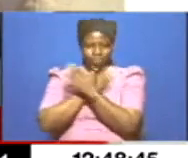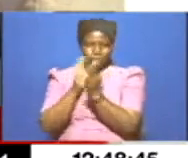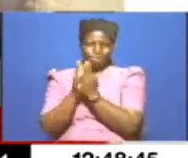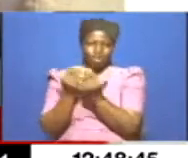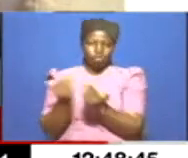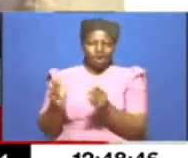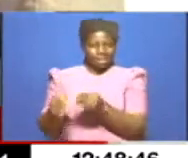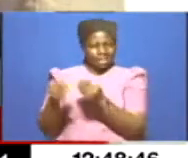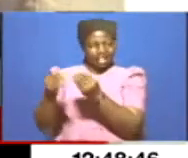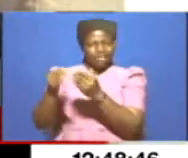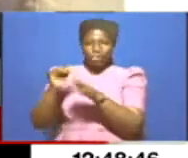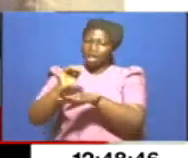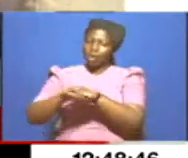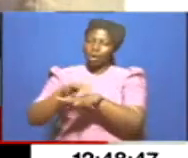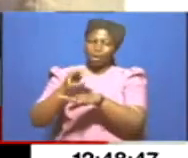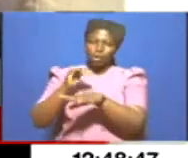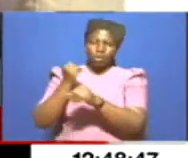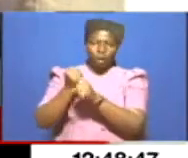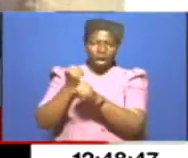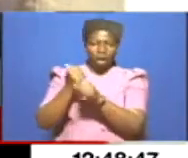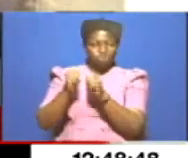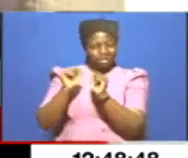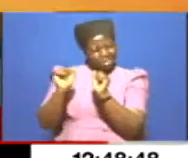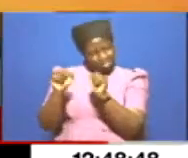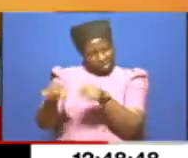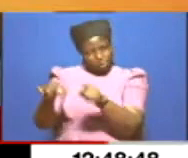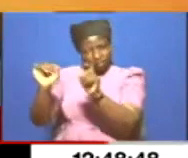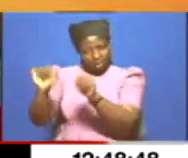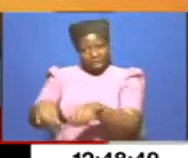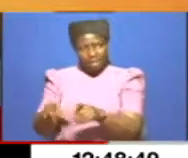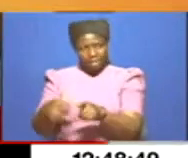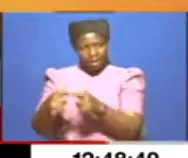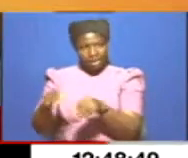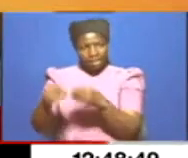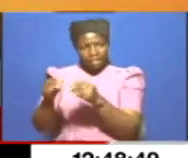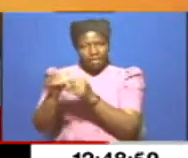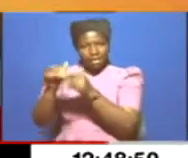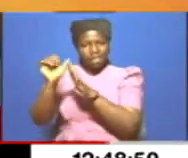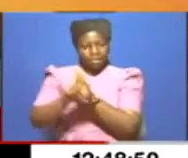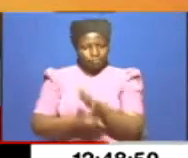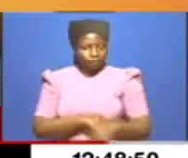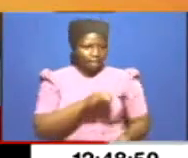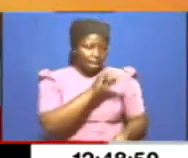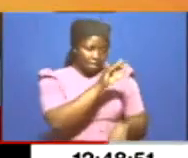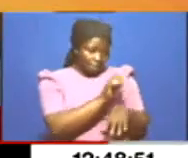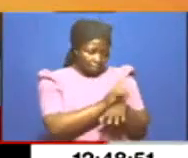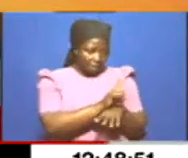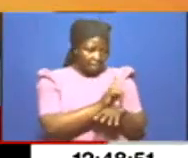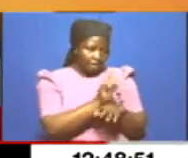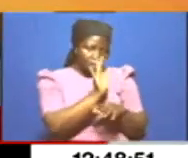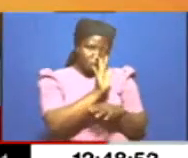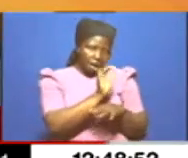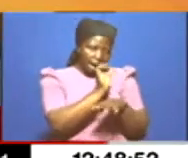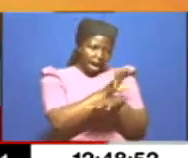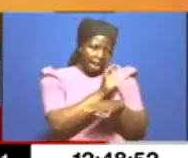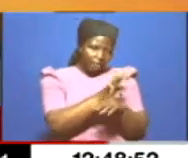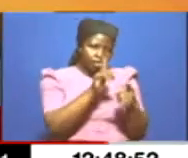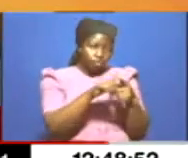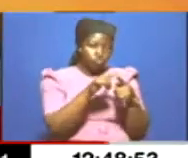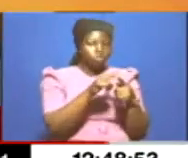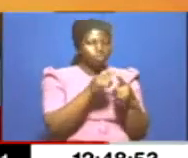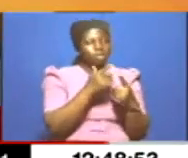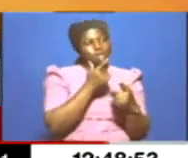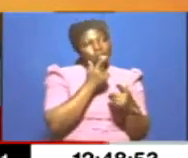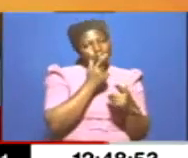alafu wape muongozo. Hivyo. Kwa sekunde 30, kauli yako ya mwisho kwa wazazi wakati una hata watoto, zungumza hata na